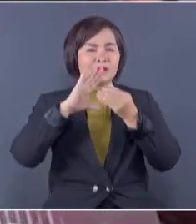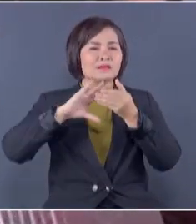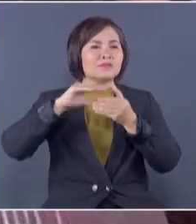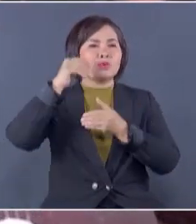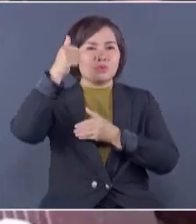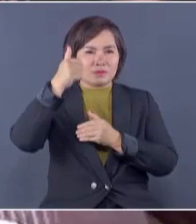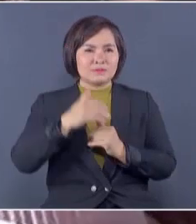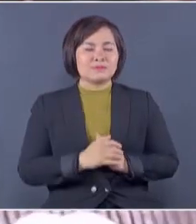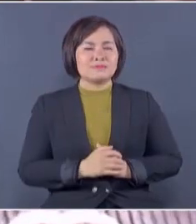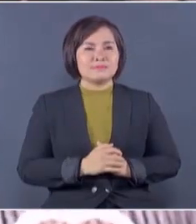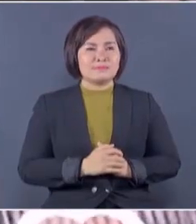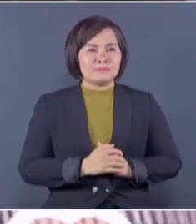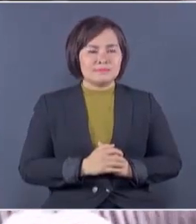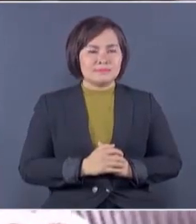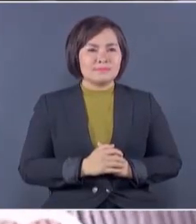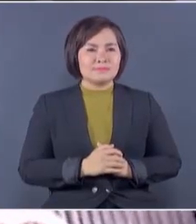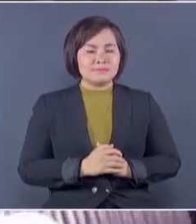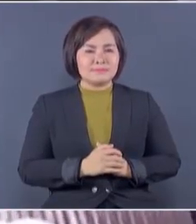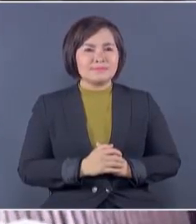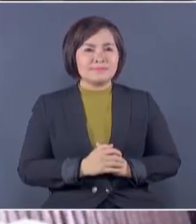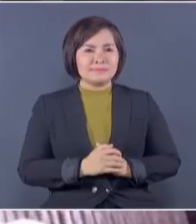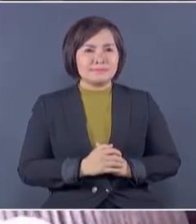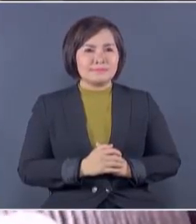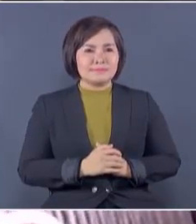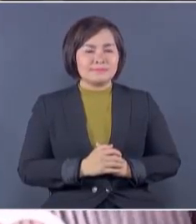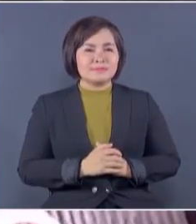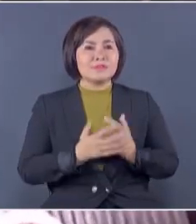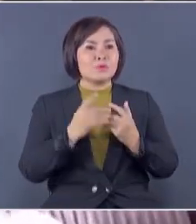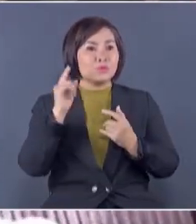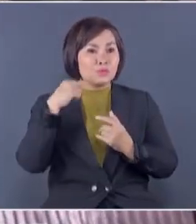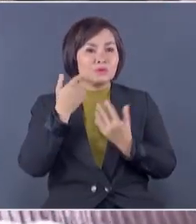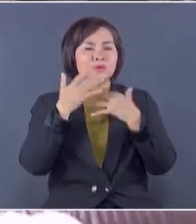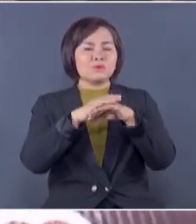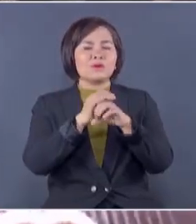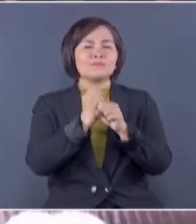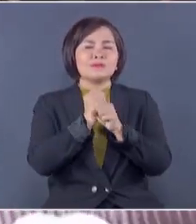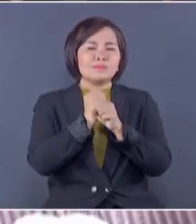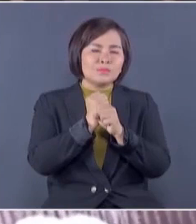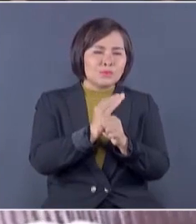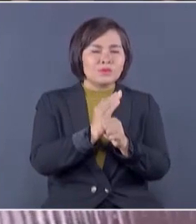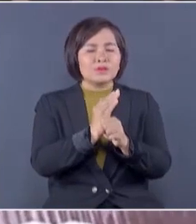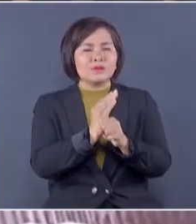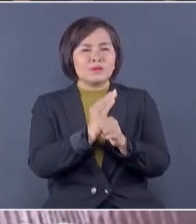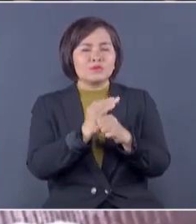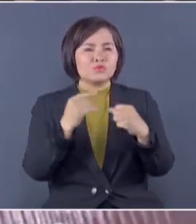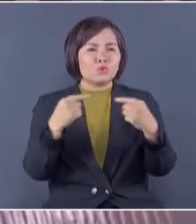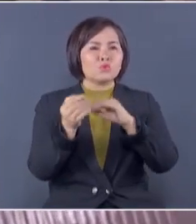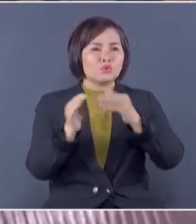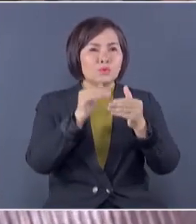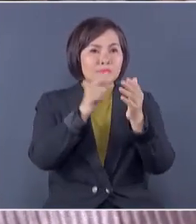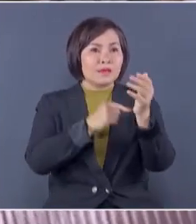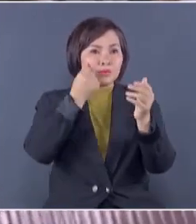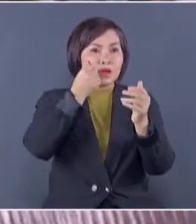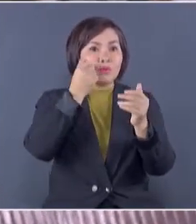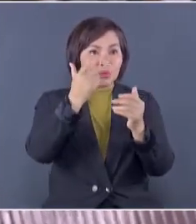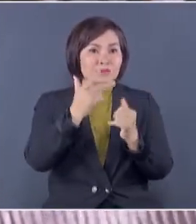สวรรค์ชั้นฟ้าที่มาช่วยงาน เนี่ยมาร่วมงานเนี่ยมาด้วยความรักของคุณแม่วันหรือว่าคุณยายวันของครอบครั